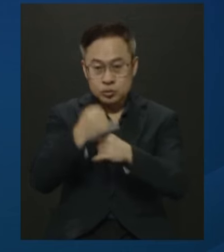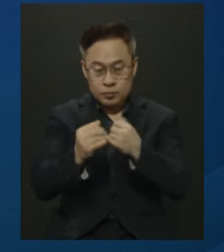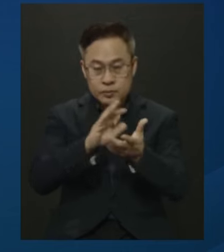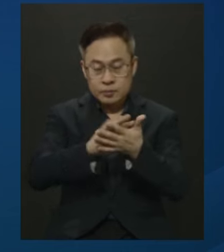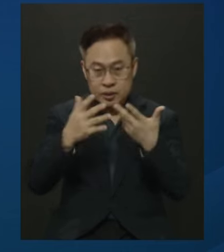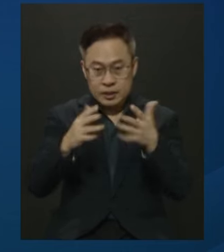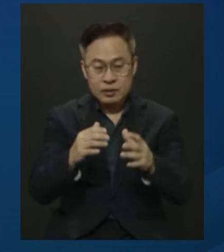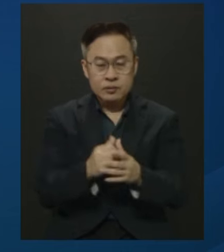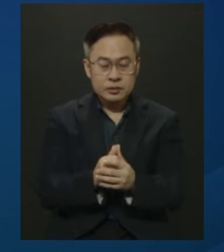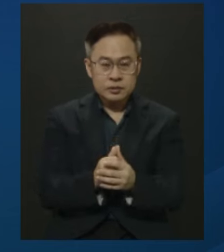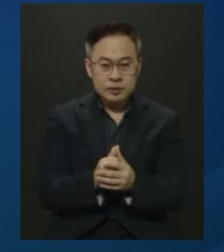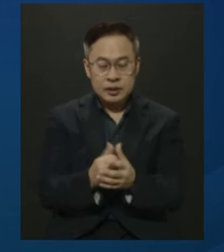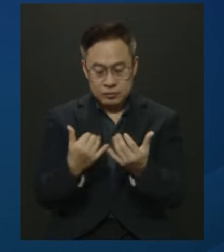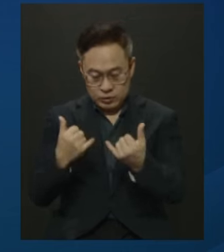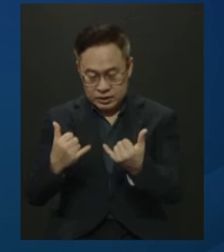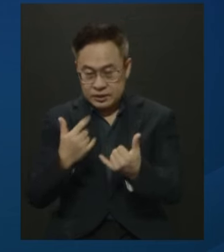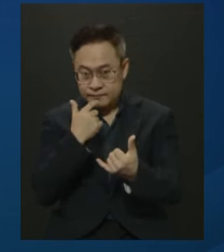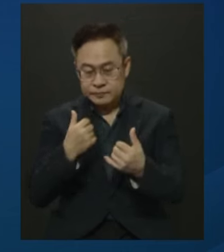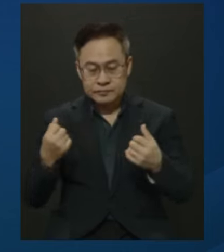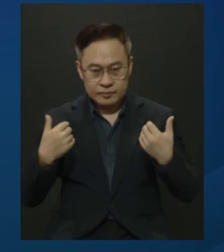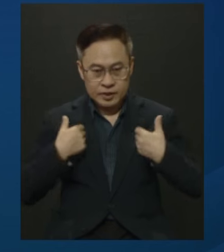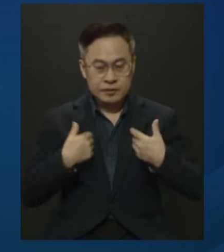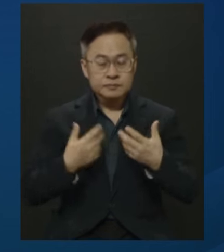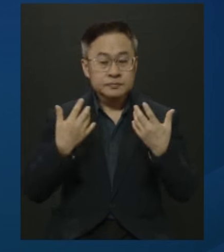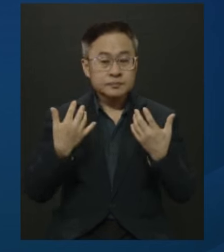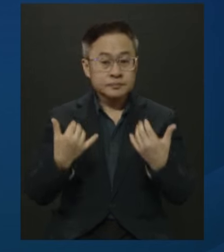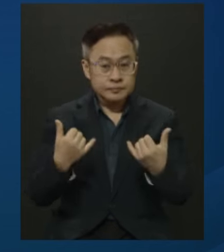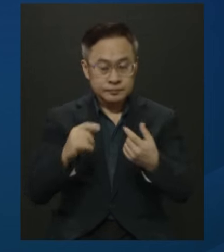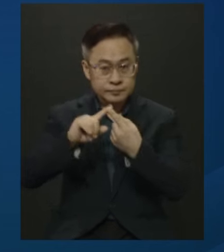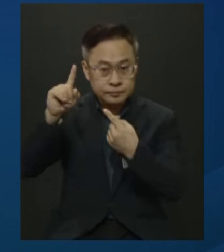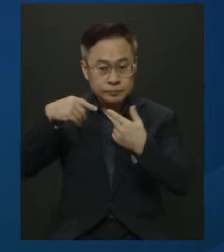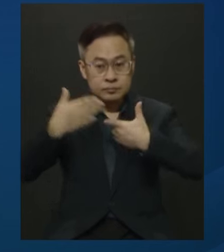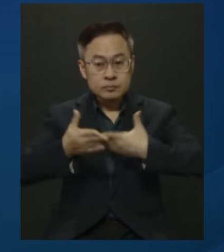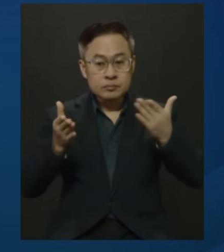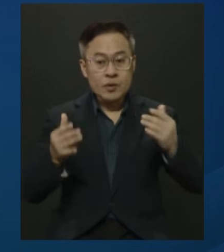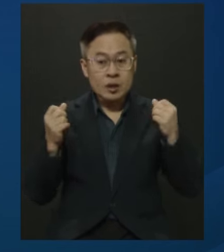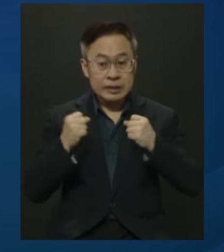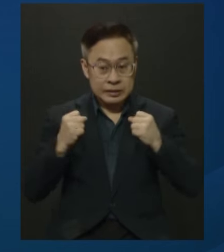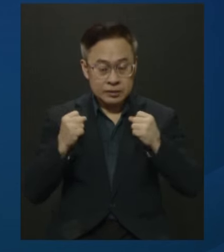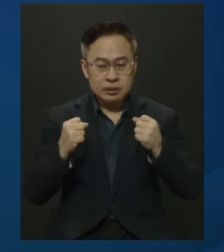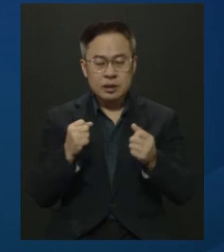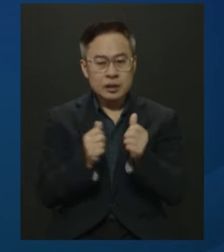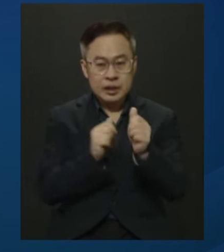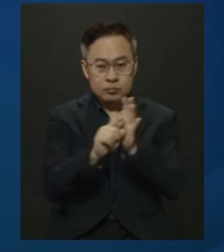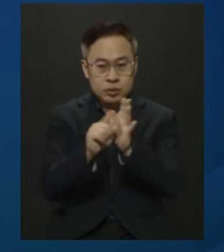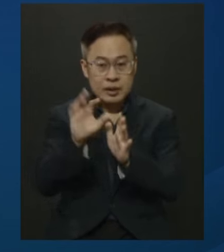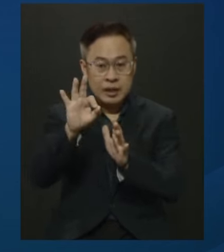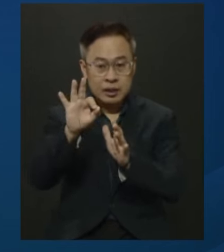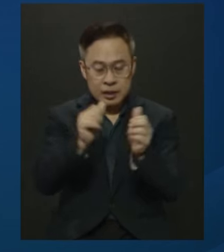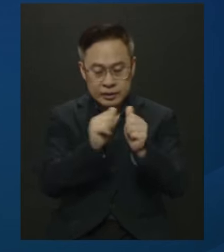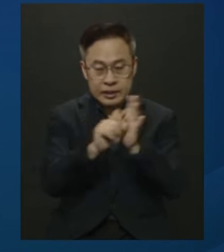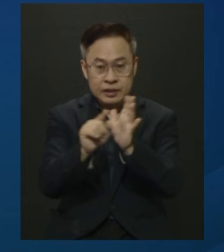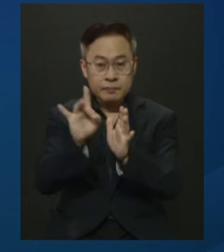ว8นัดบางทีมแข่งขันไปแล้ว9นัดนะที่1ตอนนี้ฮาจาฝูงยังคงเป็นแชมป์เก่าอย่างห้องเย็นท่าข้ามอยู่แข่งขันไป8นั